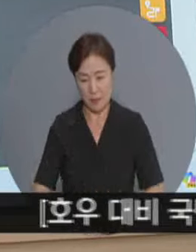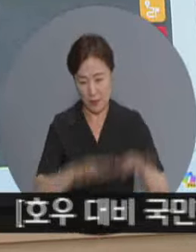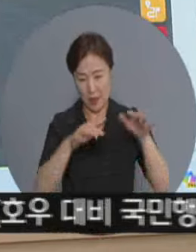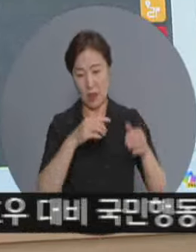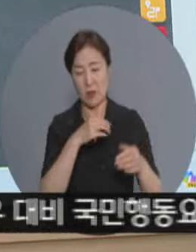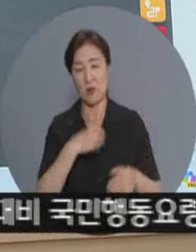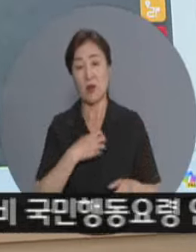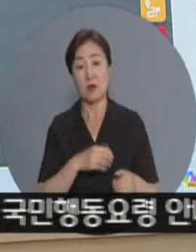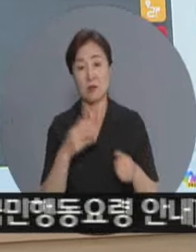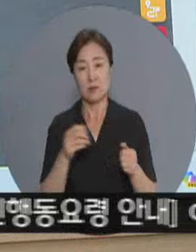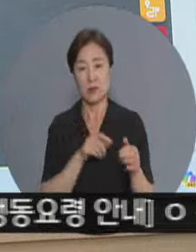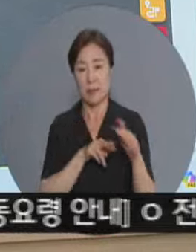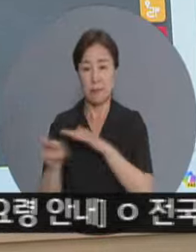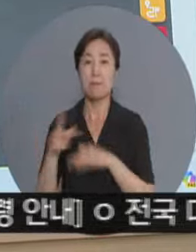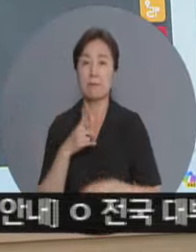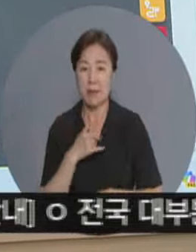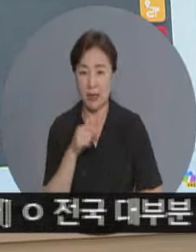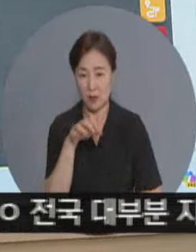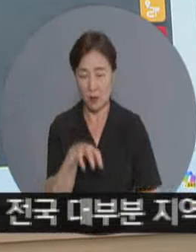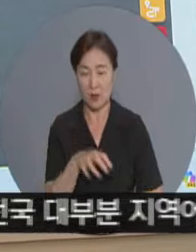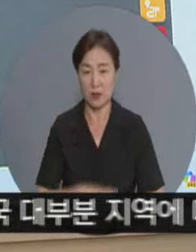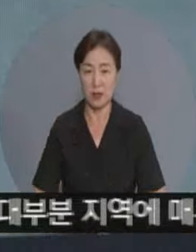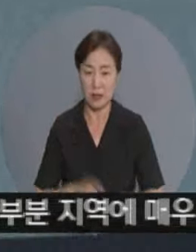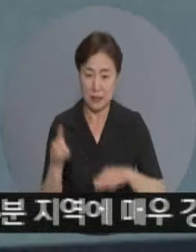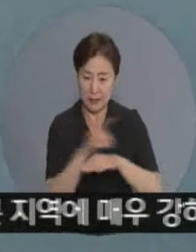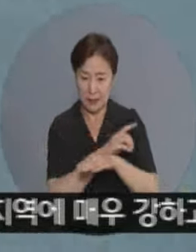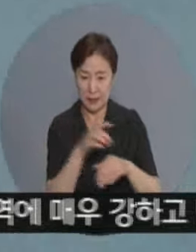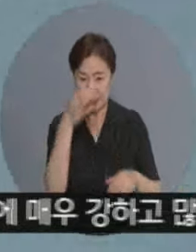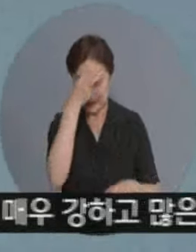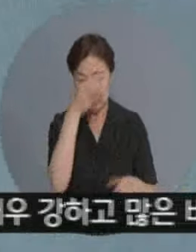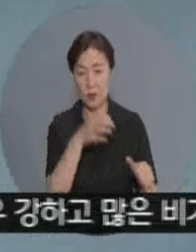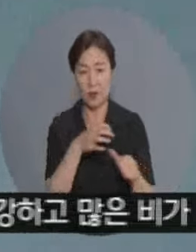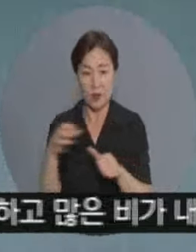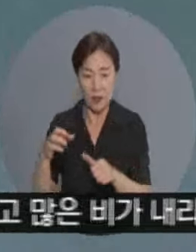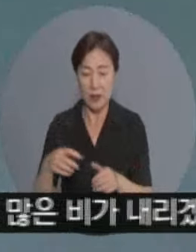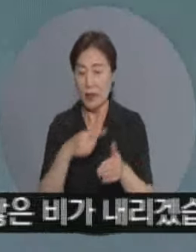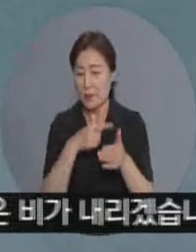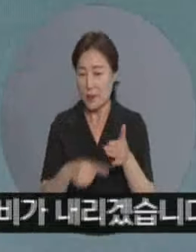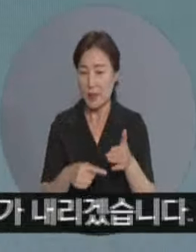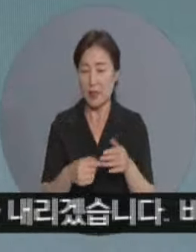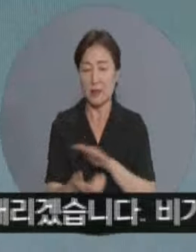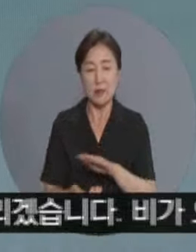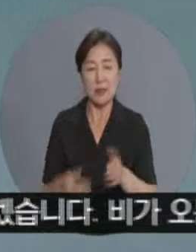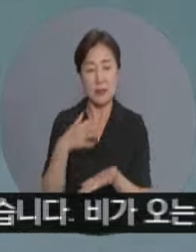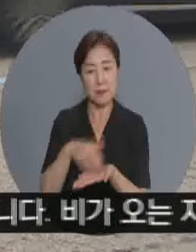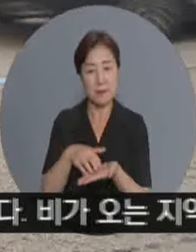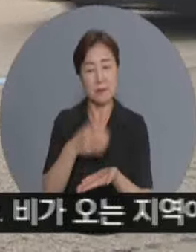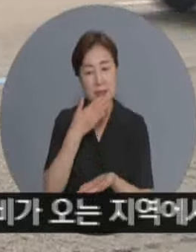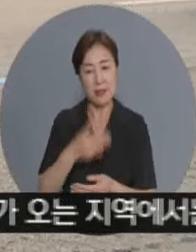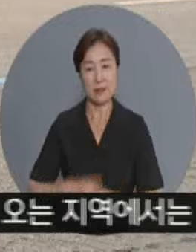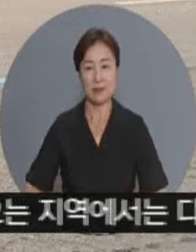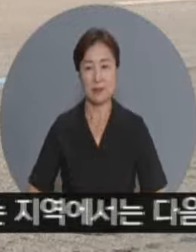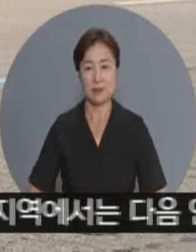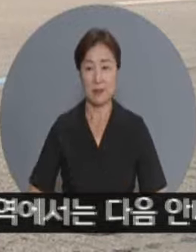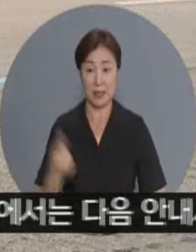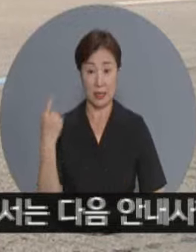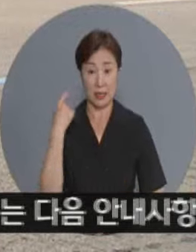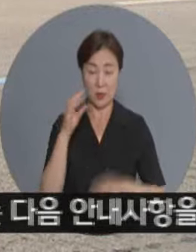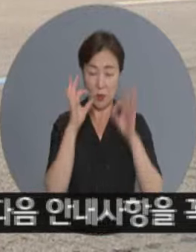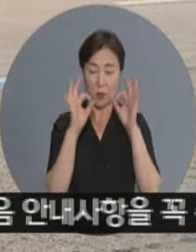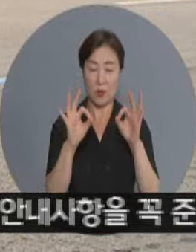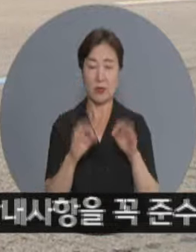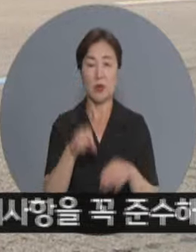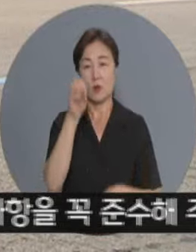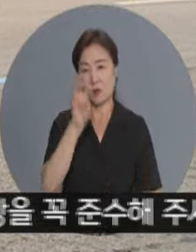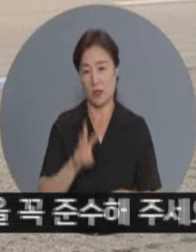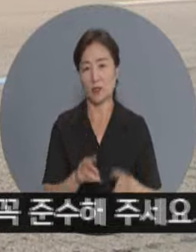주민들이 대피했던 곳인데 디지털 트윈 기술을 기반으로 피해 정도를 예측한 겁니다. 제 뒤로 보이는 곳은